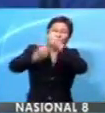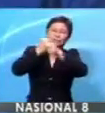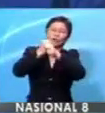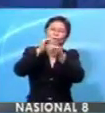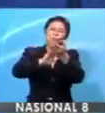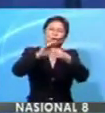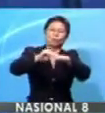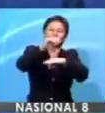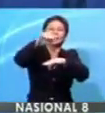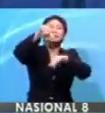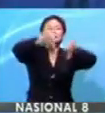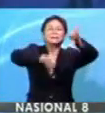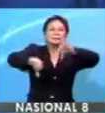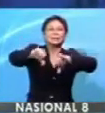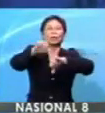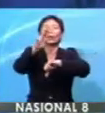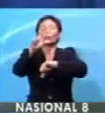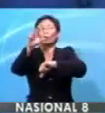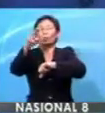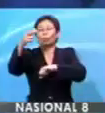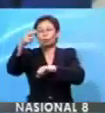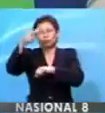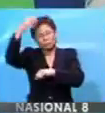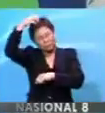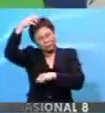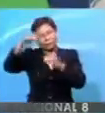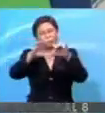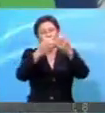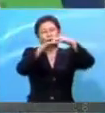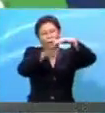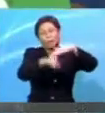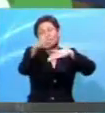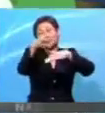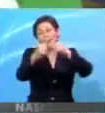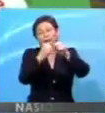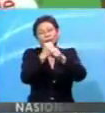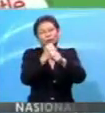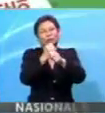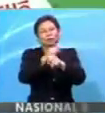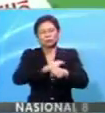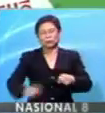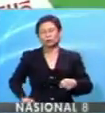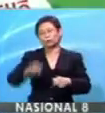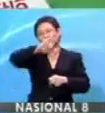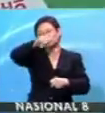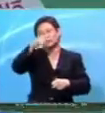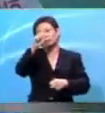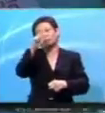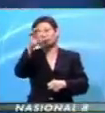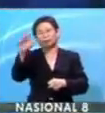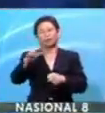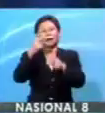sekolah menengah sains Lulu Selangor manakala kategori bawah 15 tahun sekolah tunku Jafar yang juga juara edisi